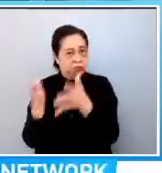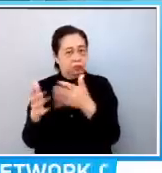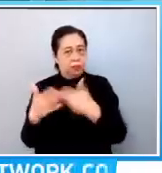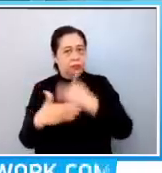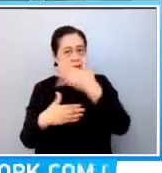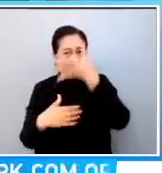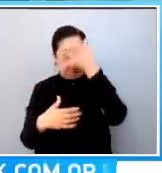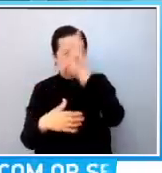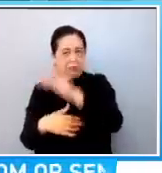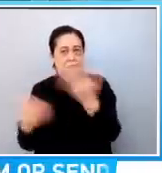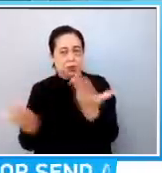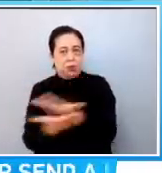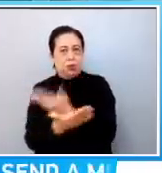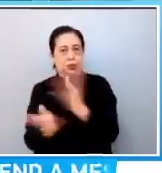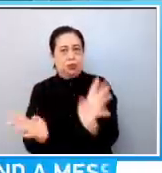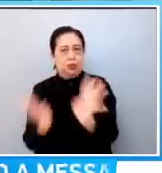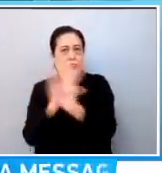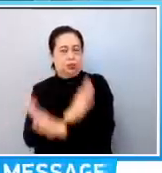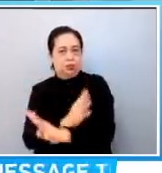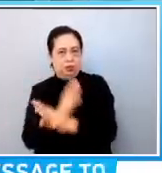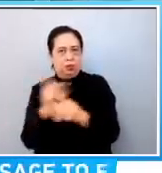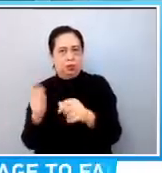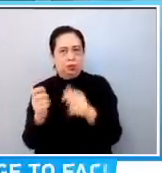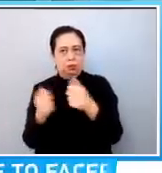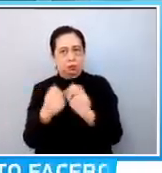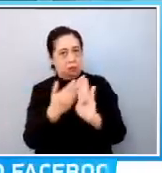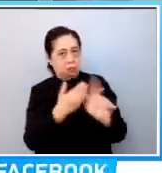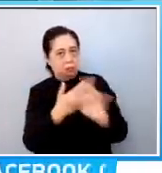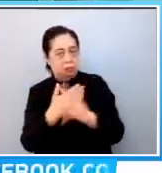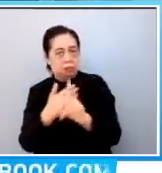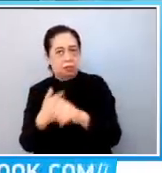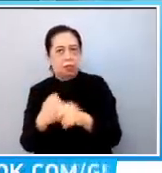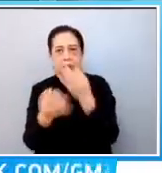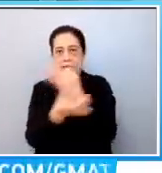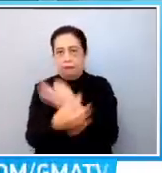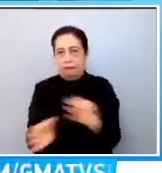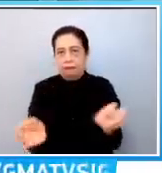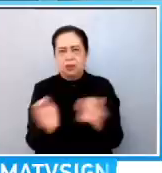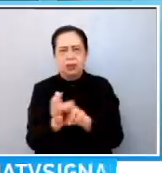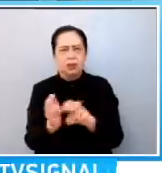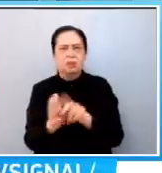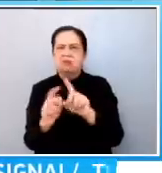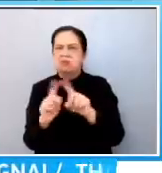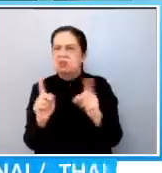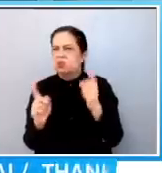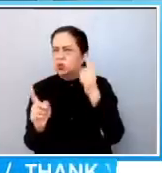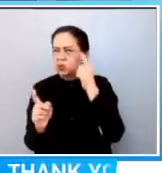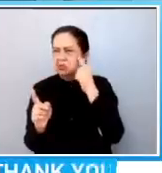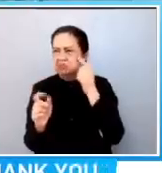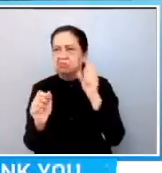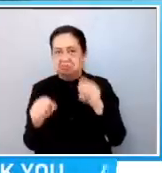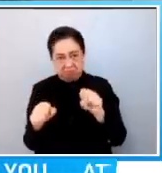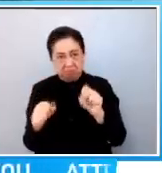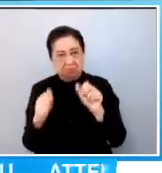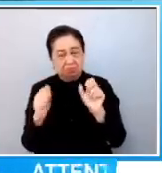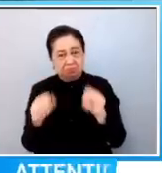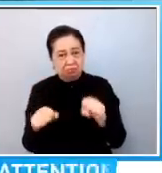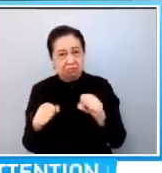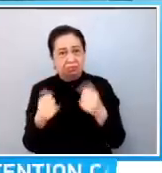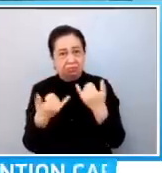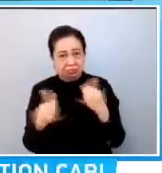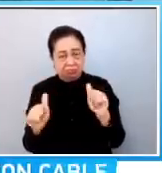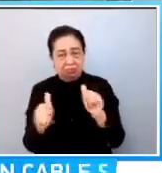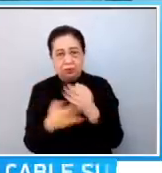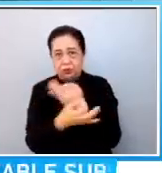administrasyon itong posibleng pagbabalik doon sa libreng sakay. Pero anong pag-asa nito na maibalik ang libreng sakay